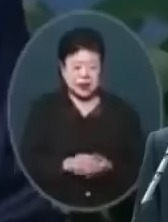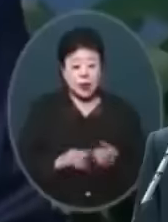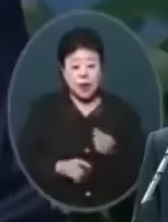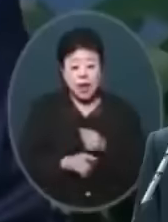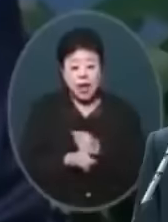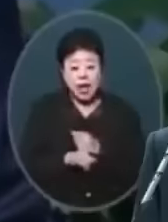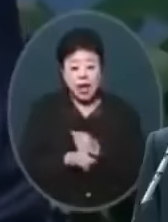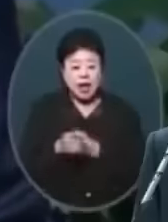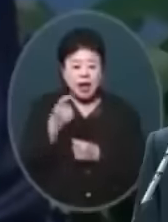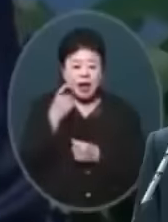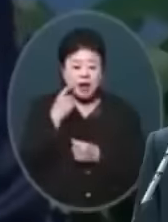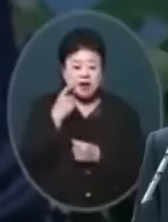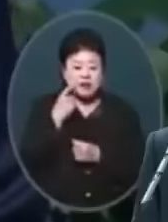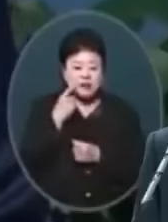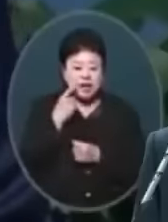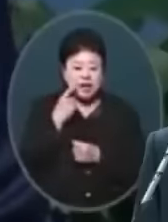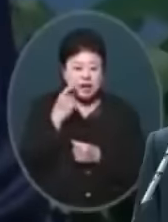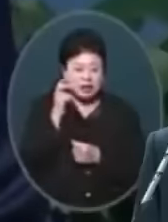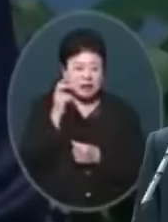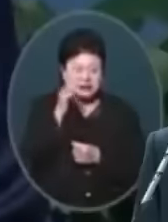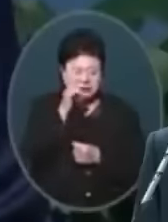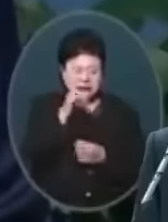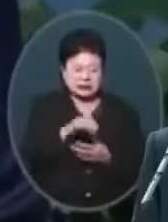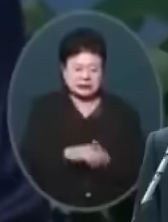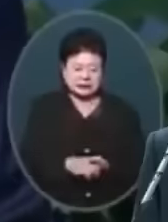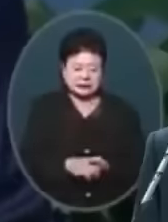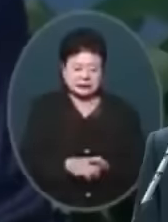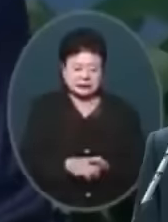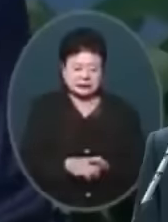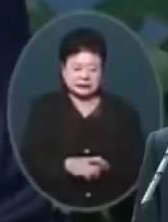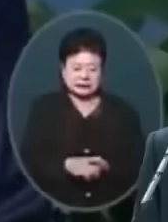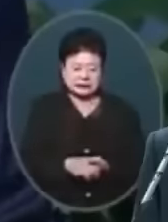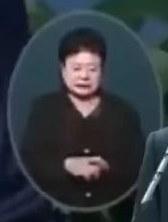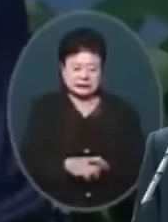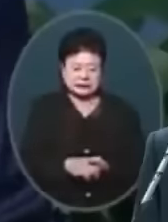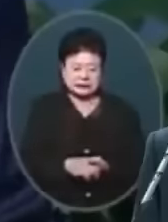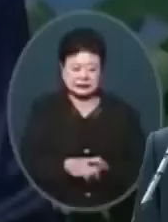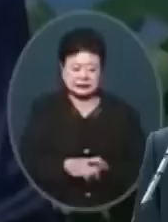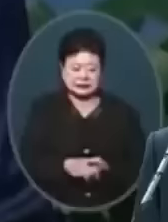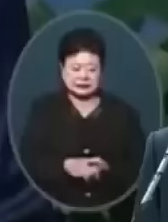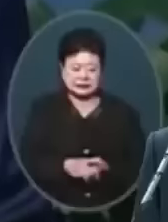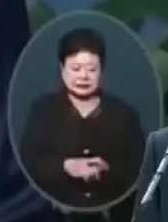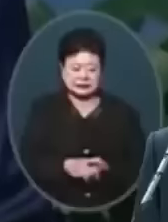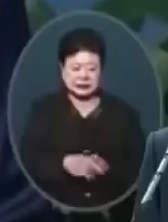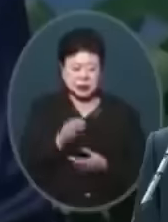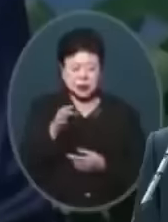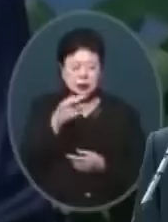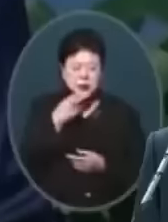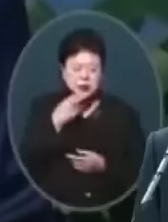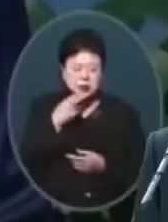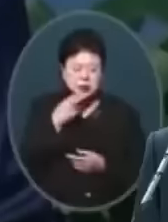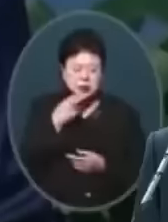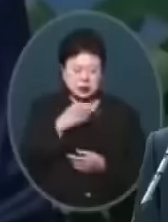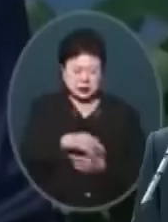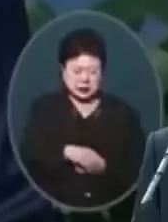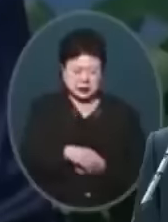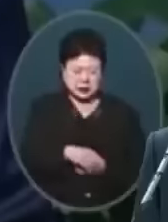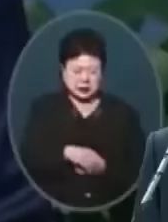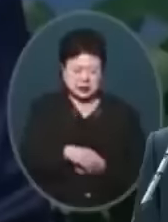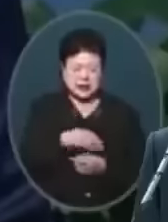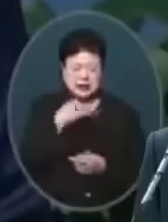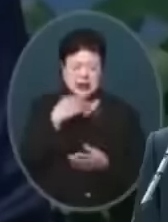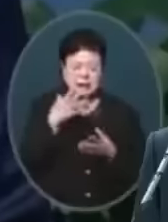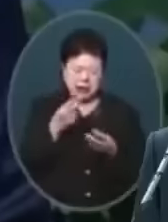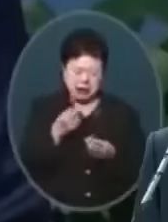왜냐하면 거짓말을 할 수 있으니까. 그 사람이 돈도 없고